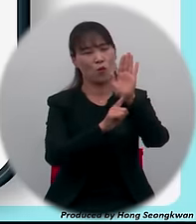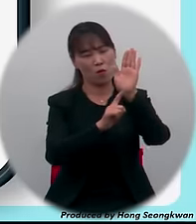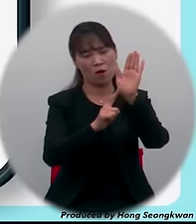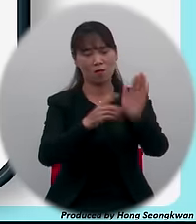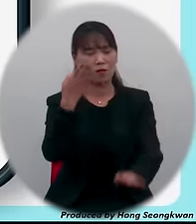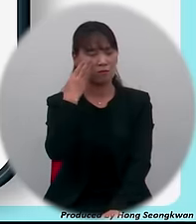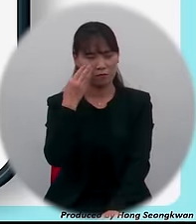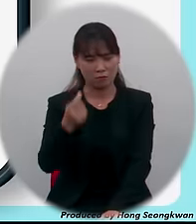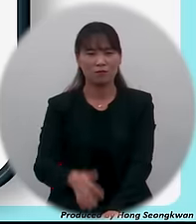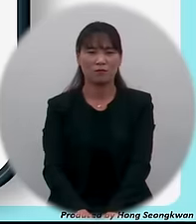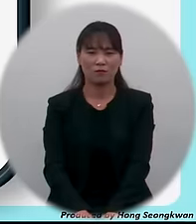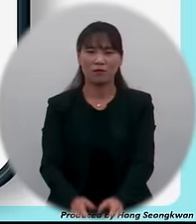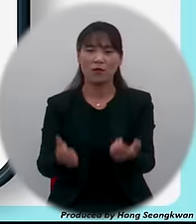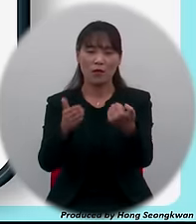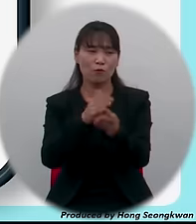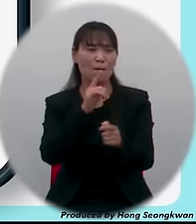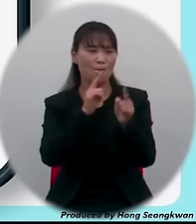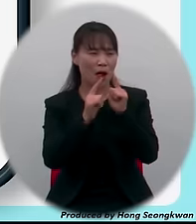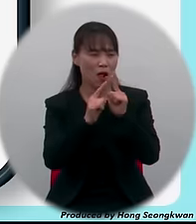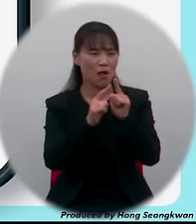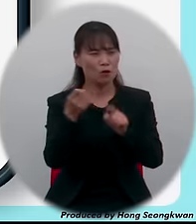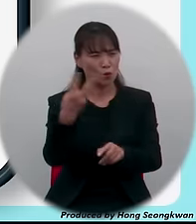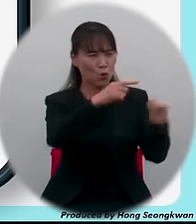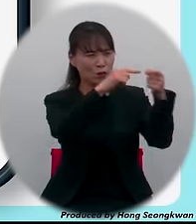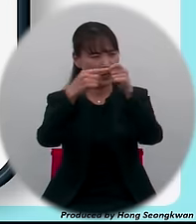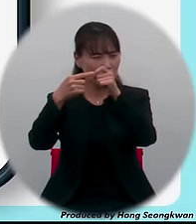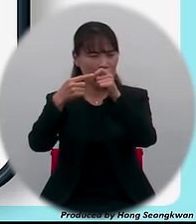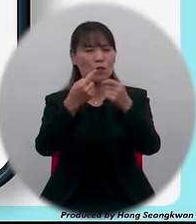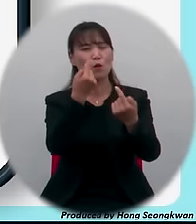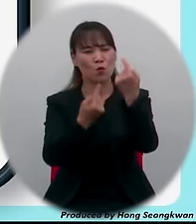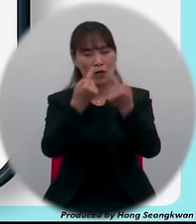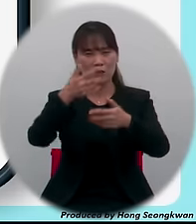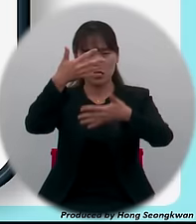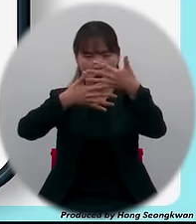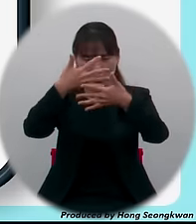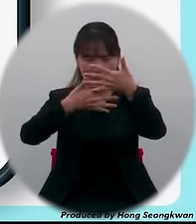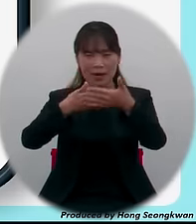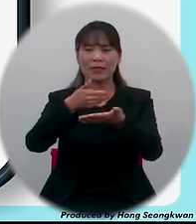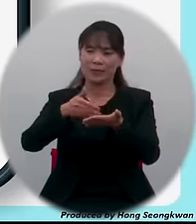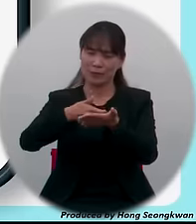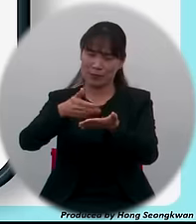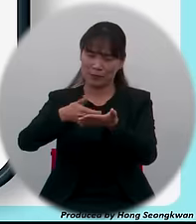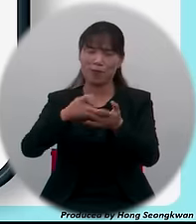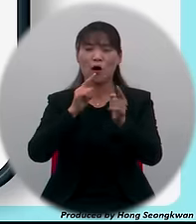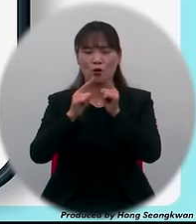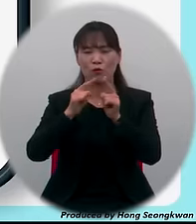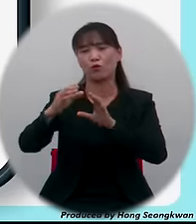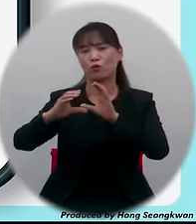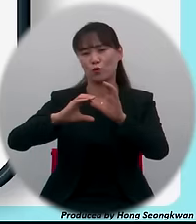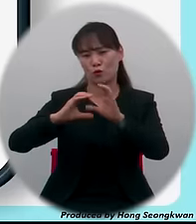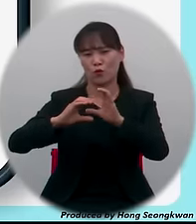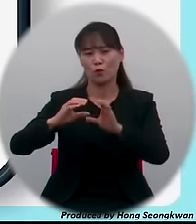알리는데 아주 능수능란니다 그러다 보니까 말 언어나 글 언어 중심보다는 영상 이미지